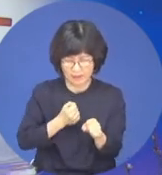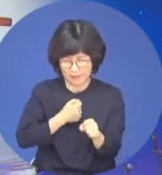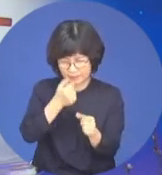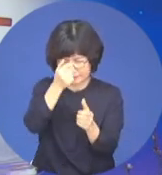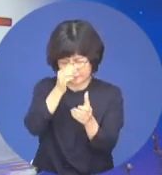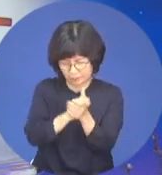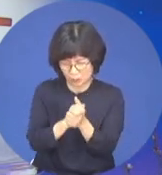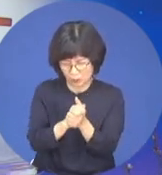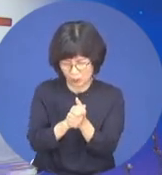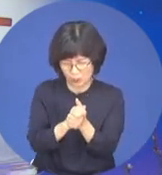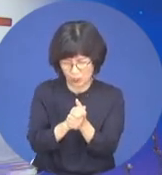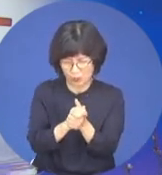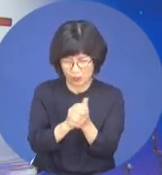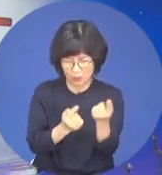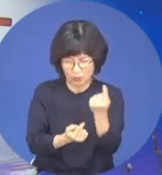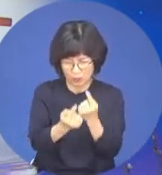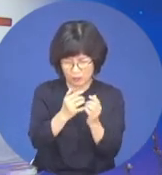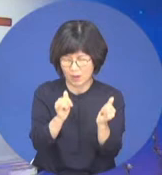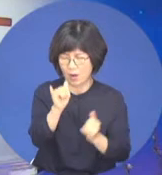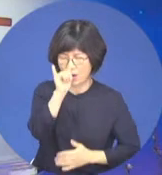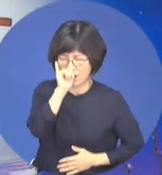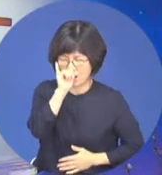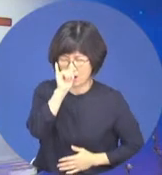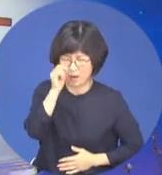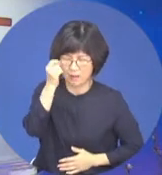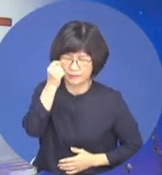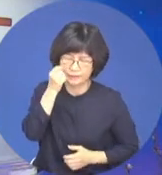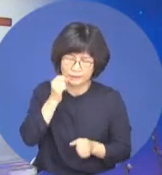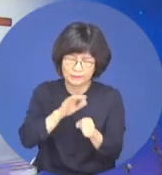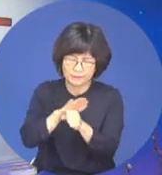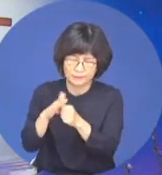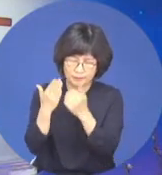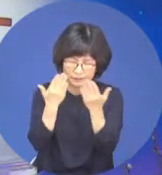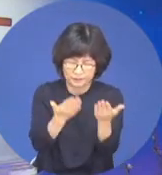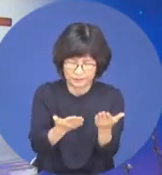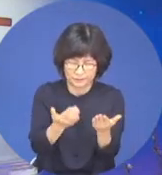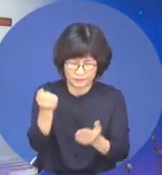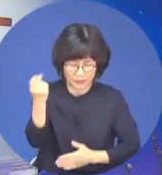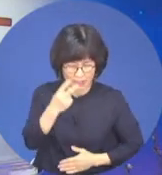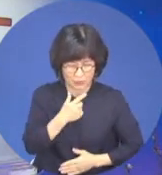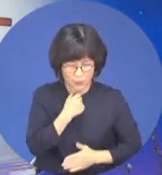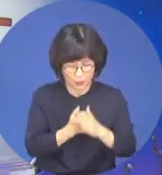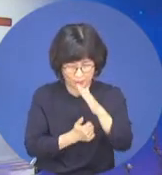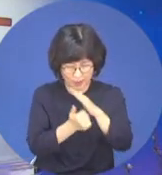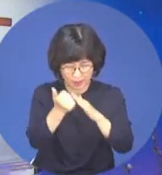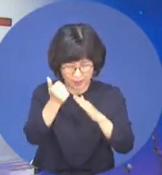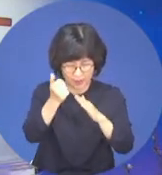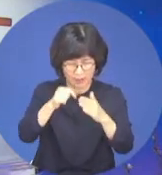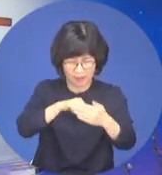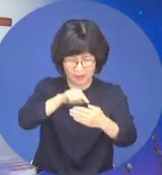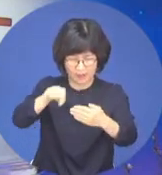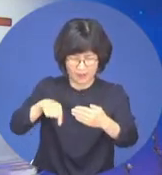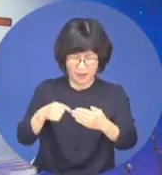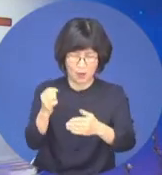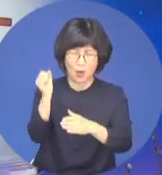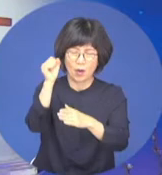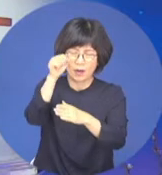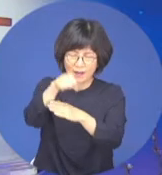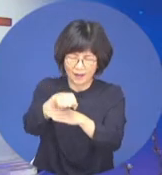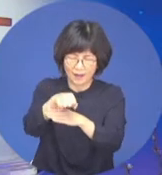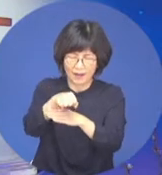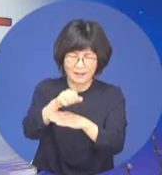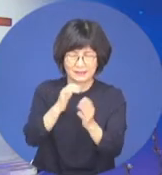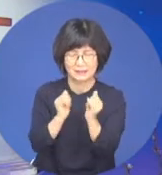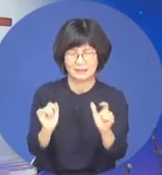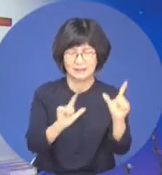있습니다. 주님께서 긍휼히 여겨주시고 다시 소망 가운데 하나님께서 허락하신 인생의